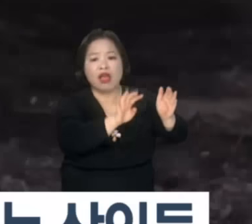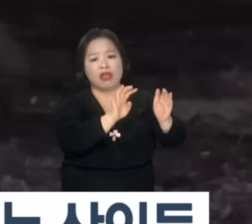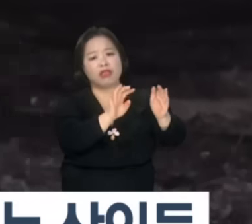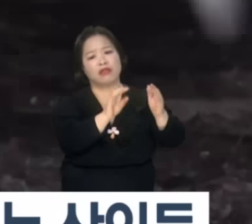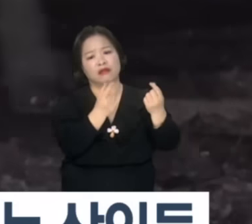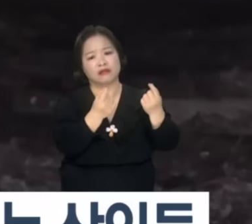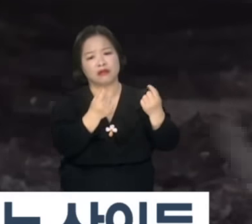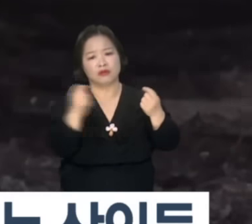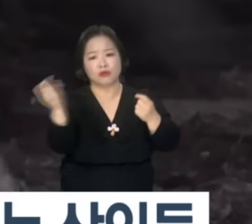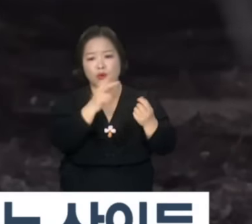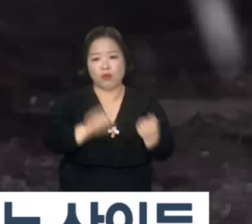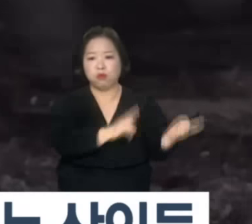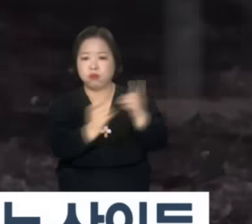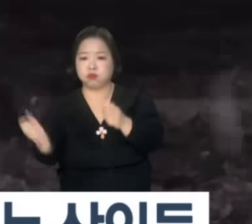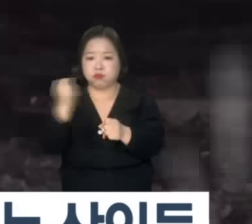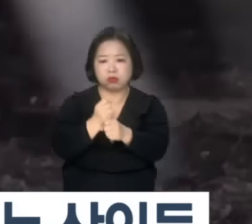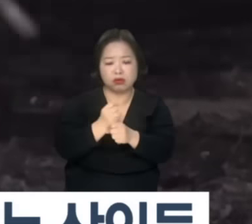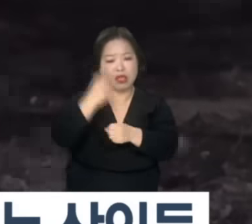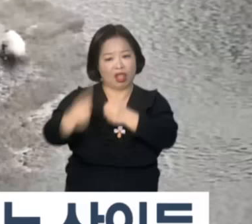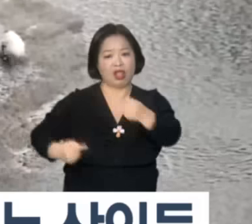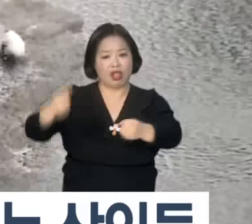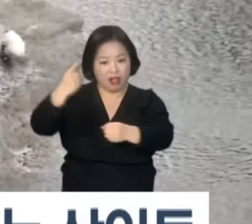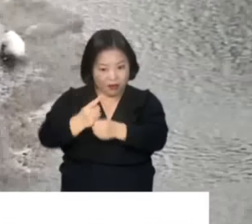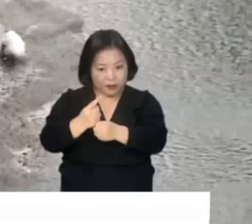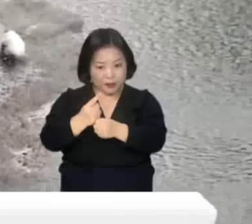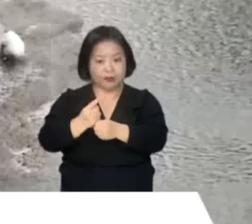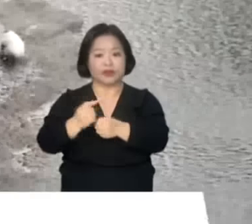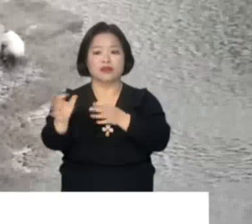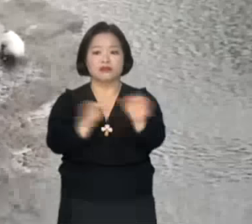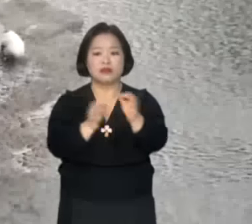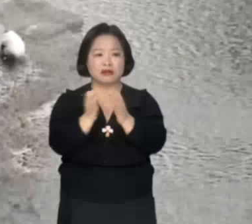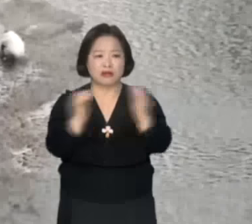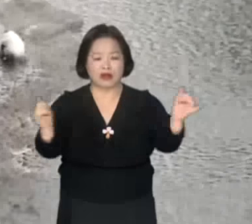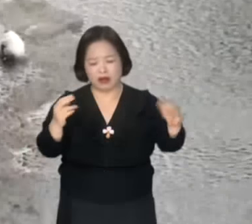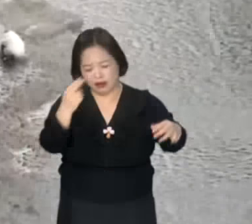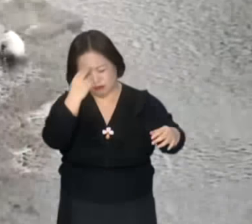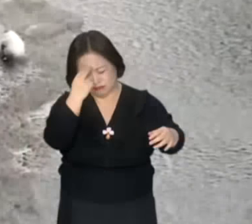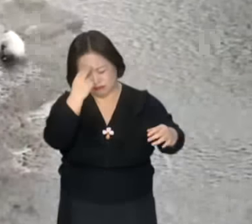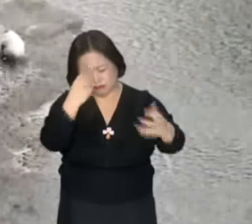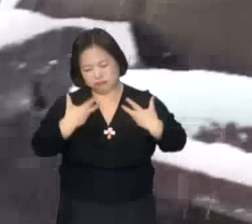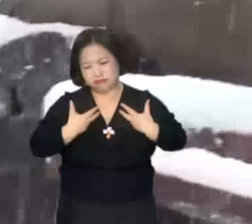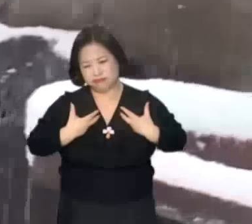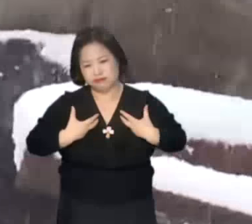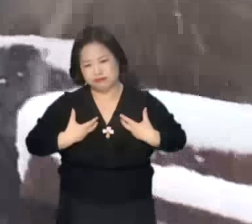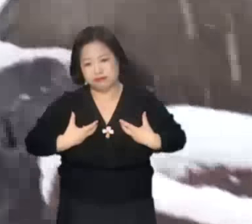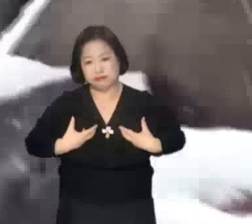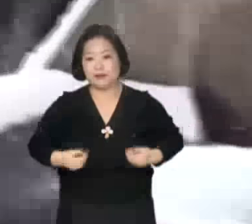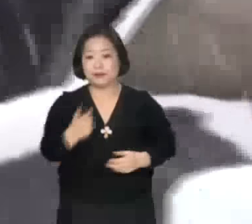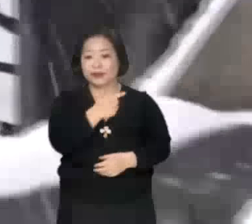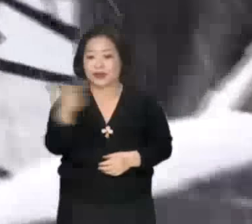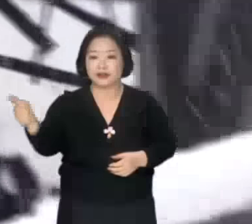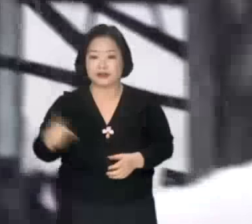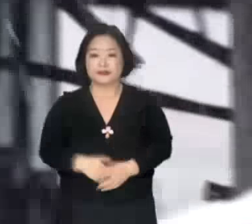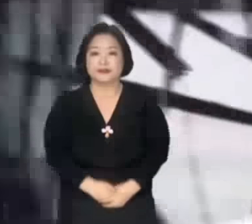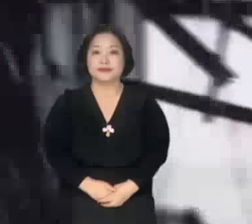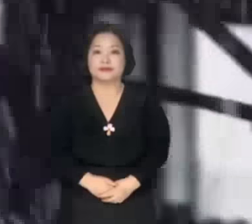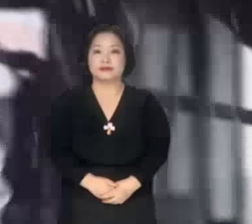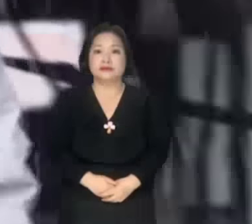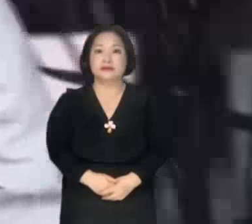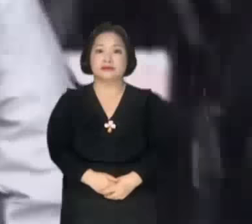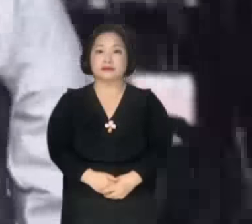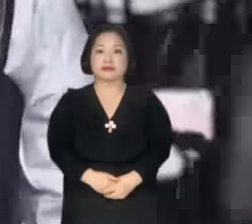시장 복구 기간도 최소 1년 이상 걸릴 것으로 보여 시장 상인들의 시름은 더욱 깊어지고 있습니다. 연합뉴스TV 김영민입니다.